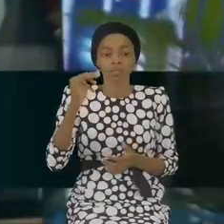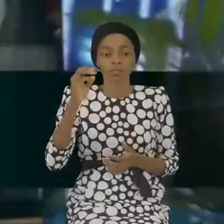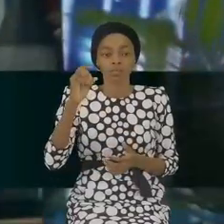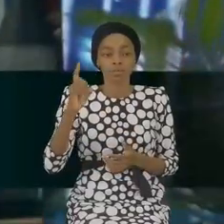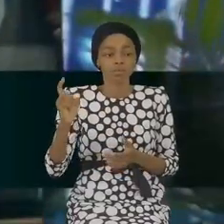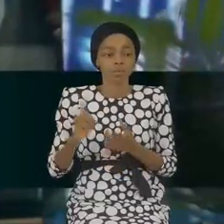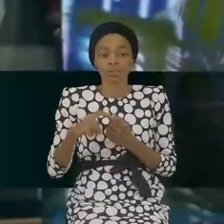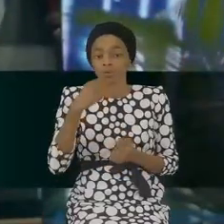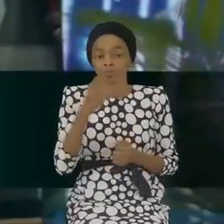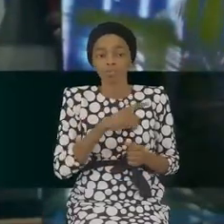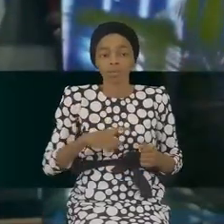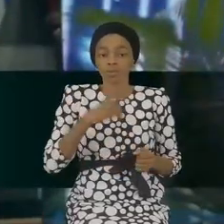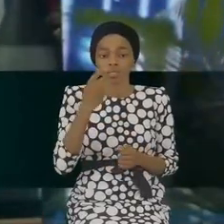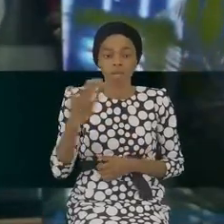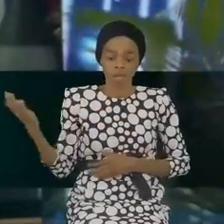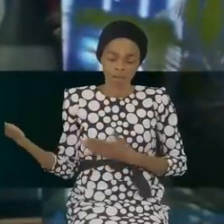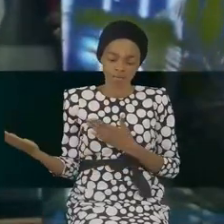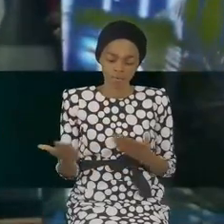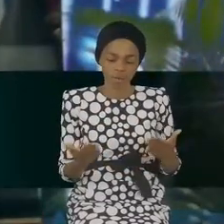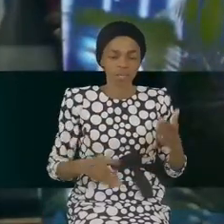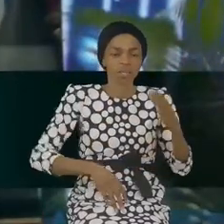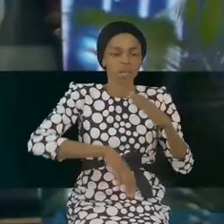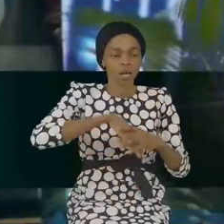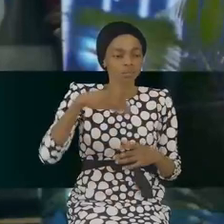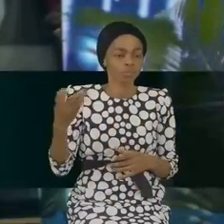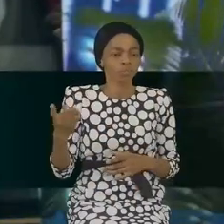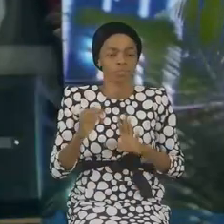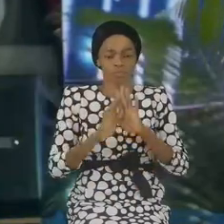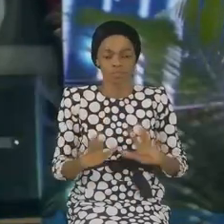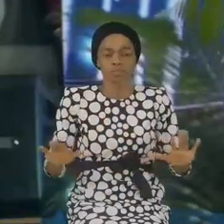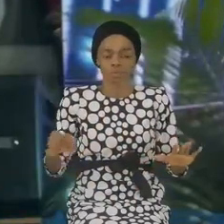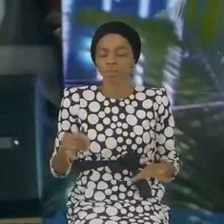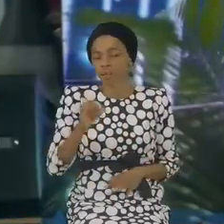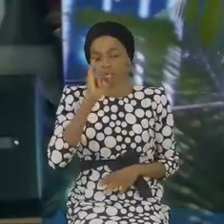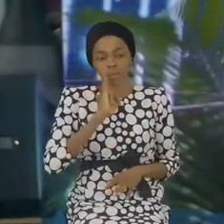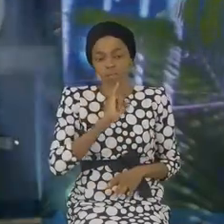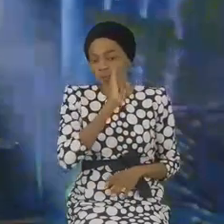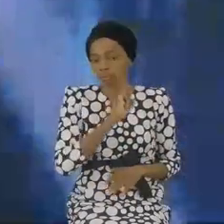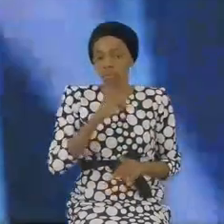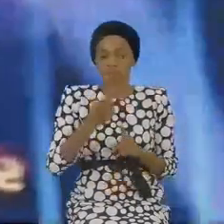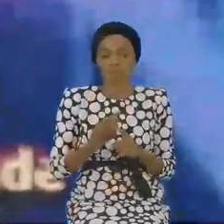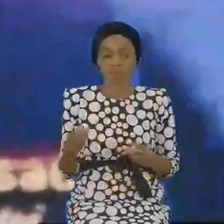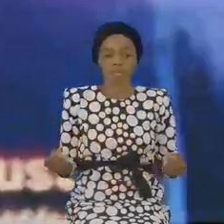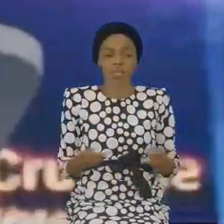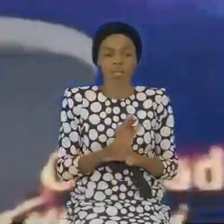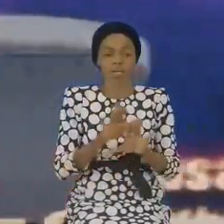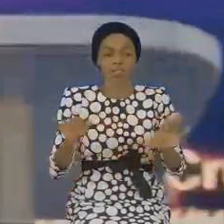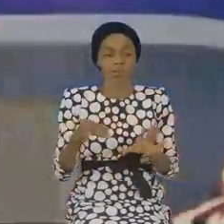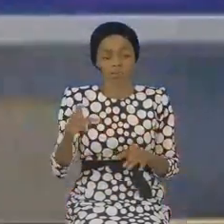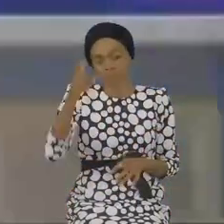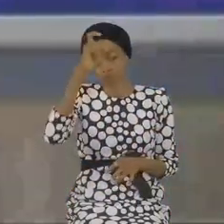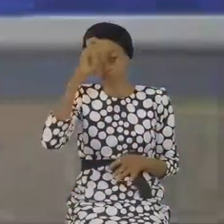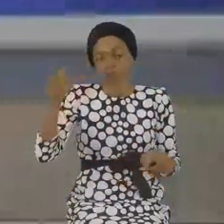Faites sortir du pays d'Égypte les enfants d'Israël selon leur armée. »